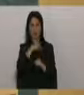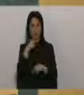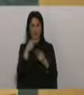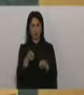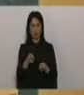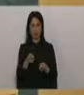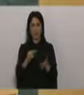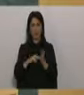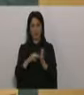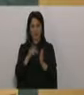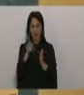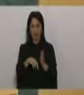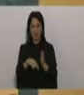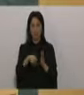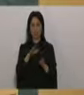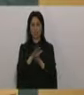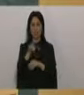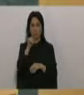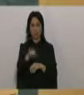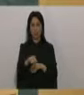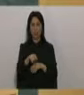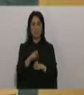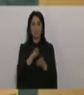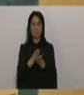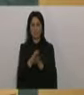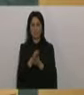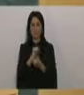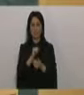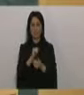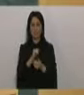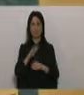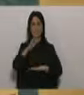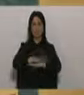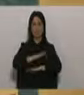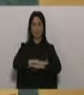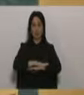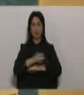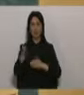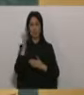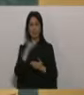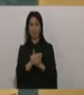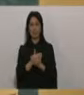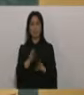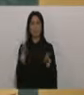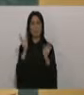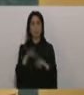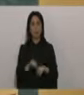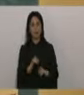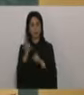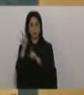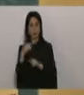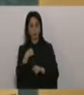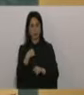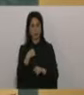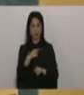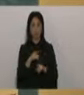ლაპარაკობთ გეგმაზეც, შესრულებაზეც, მიზანზეც, ქმედებაზე და დამდგარ შედეგზე და მაინც სხვისკენ იშვერთ ხელს. ესეც